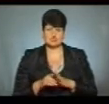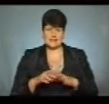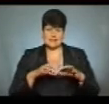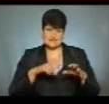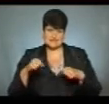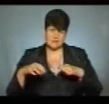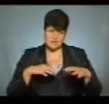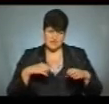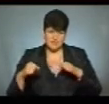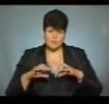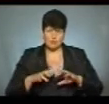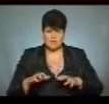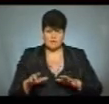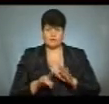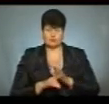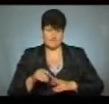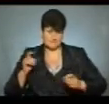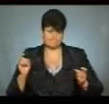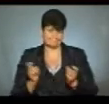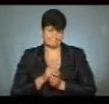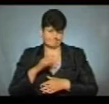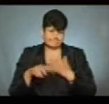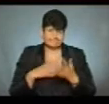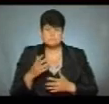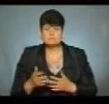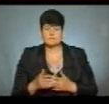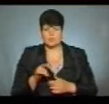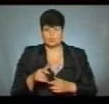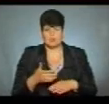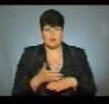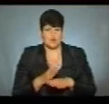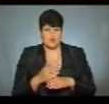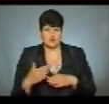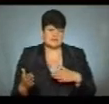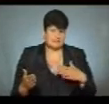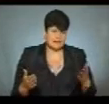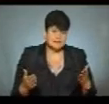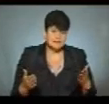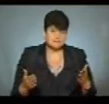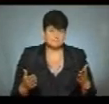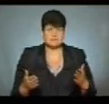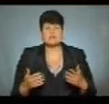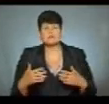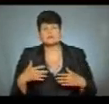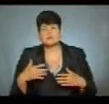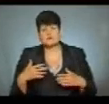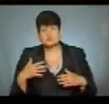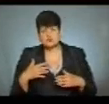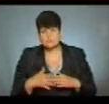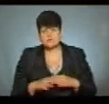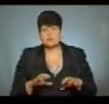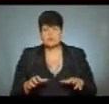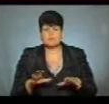бруківку і почався цей скандал. Значить, люди розділилися, значить, розумієте, що бруківка